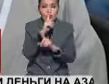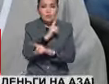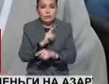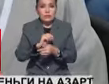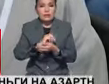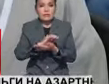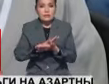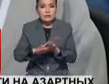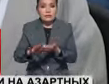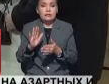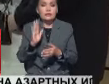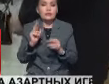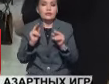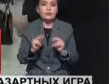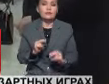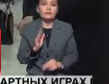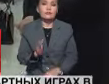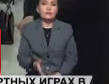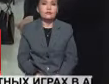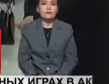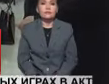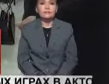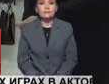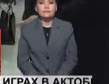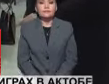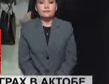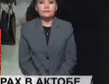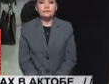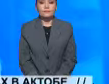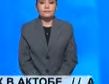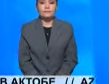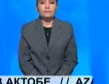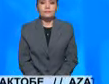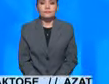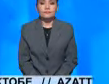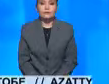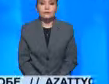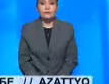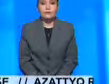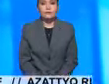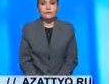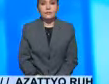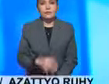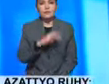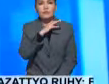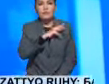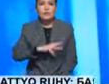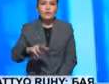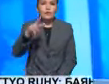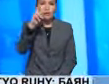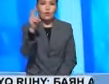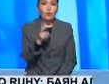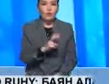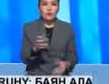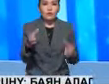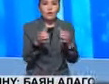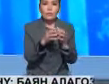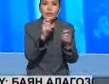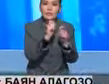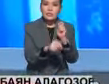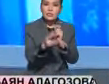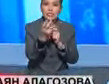прозрачность. Раиса Моргунова, Арман Якубов, Астана Таймс, Атырау. Сотни миллионов долларов потеряла группа инвесторов